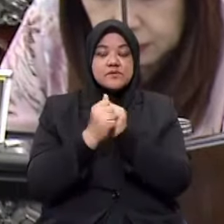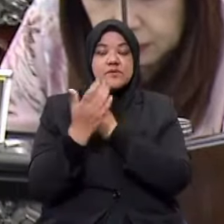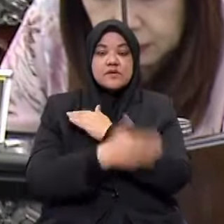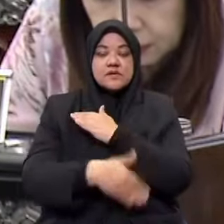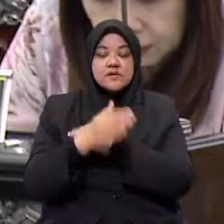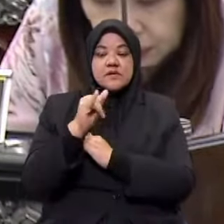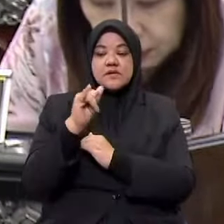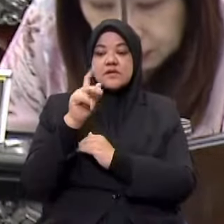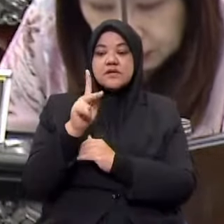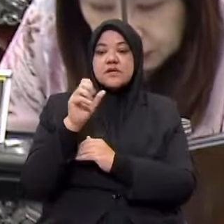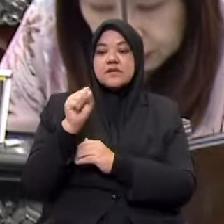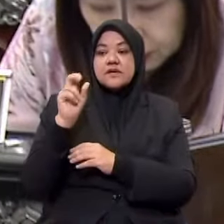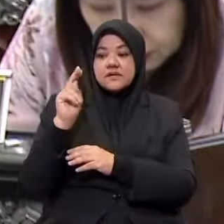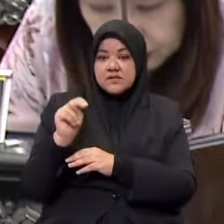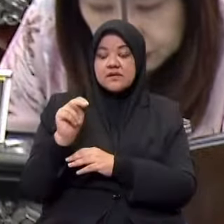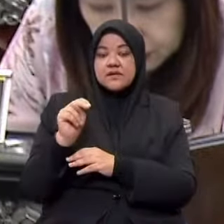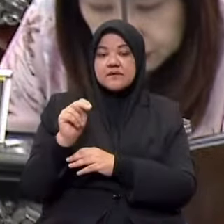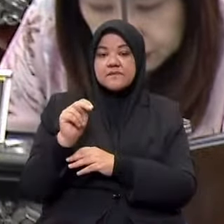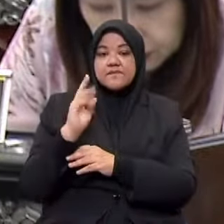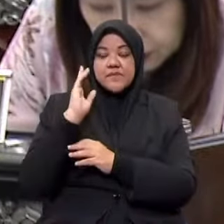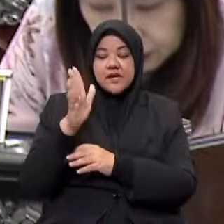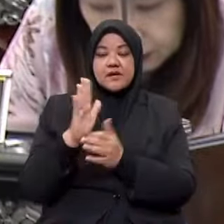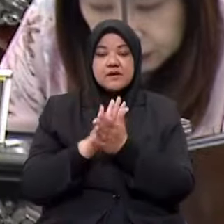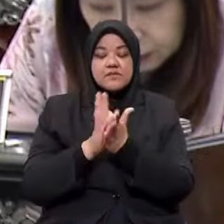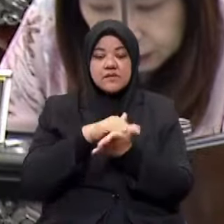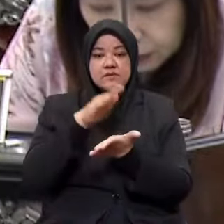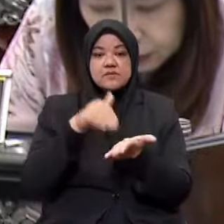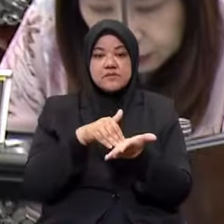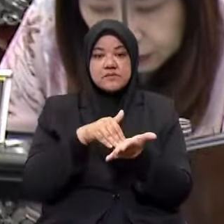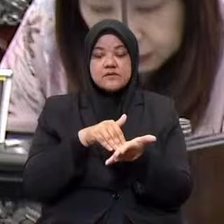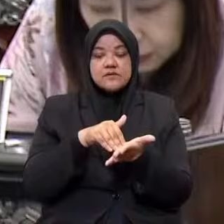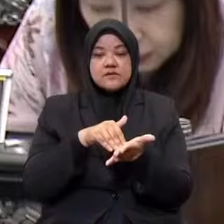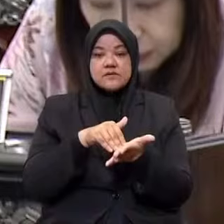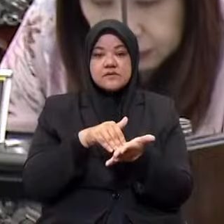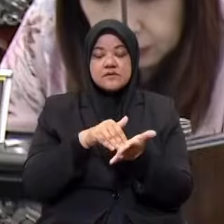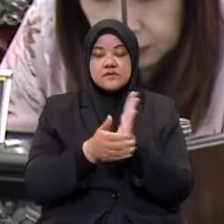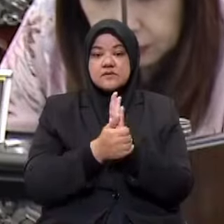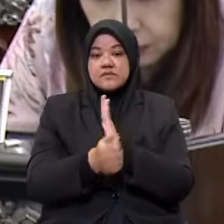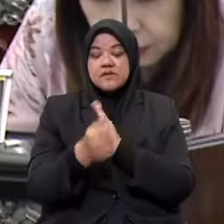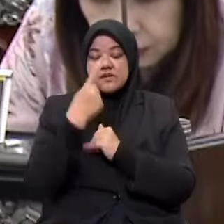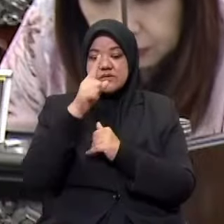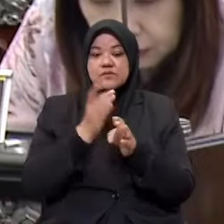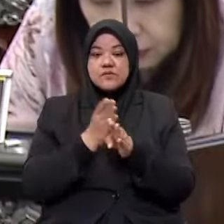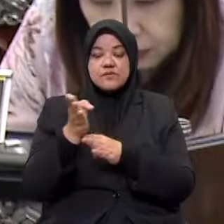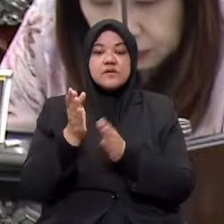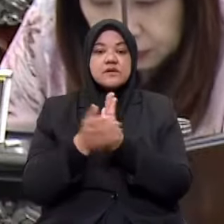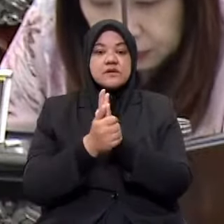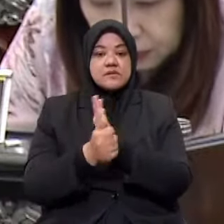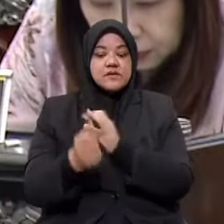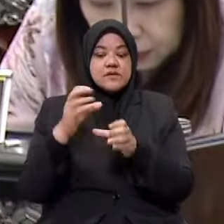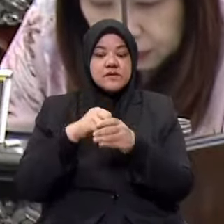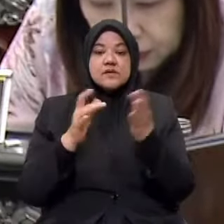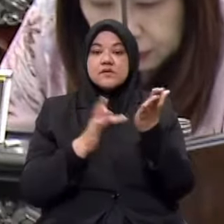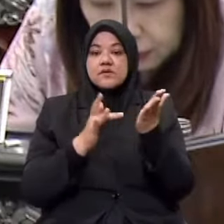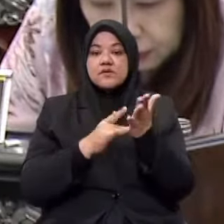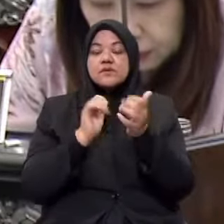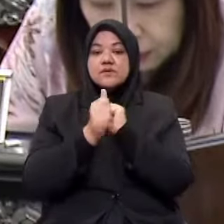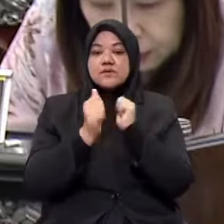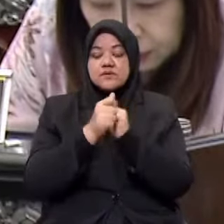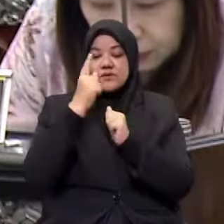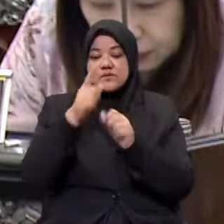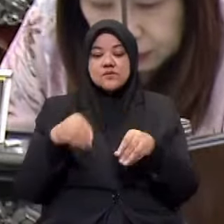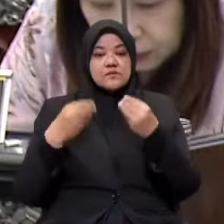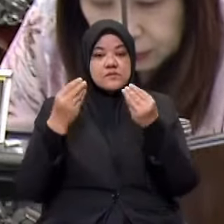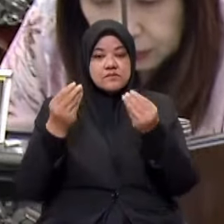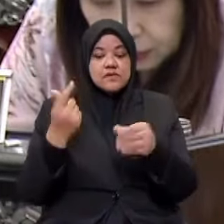negara iksn yang akan menjadi hub atau center of Excellence kepada bidang kemahiran dan teknologi sukan